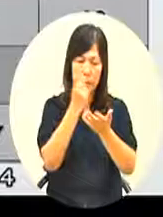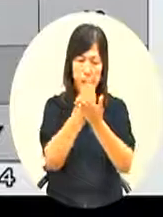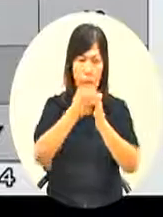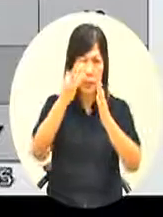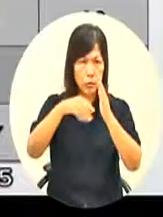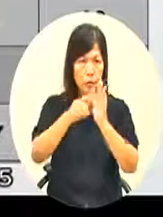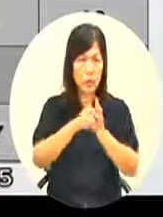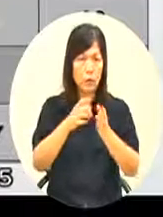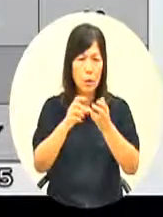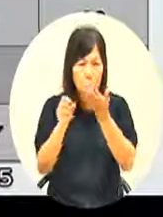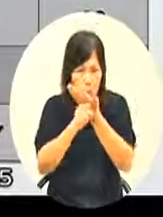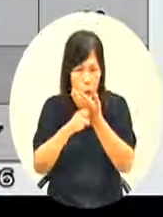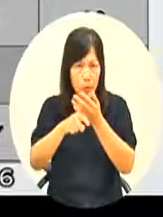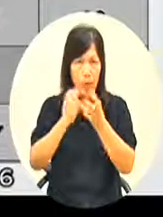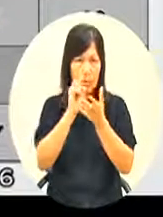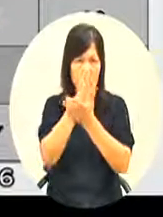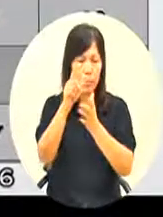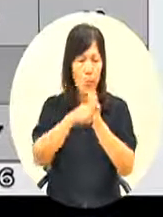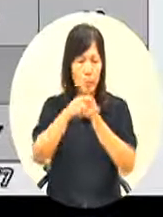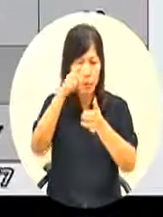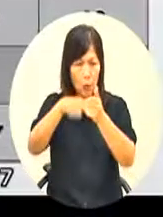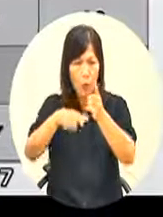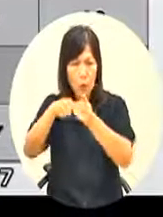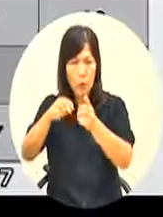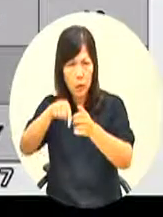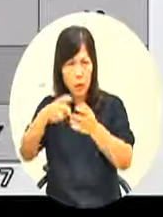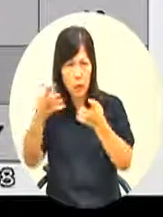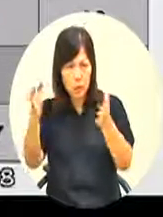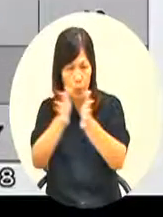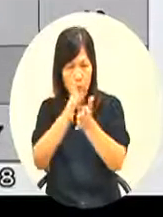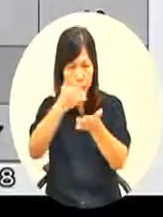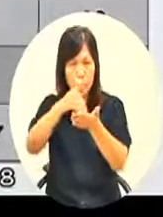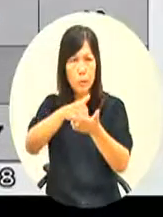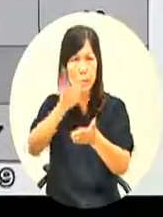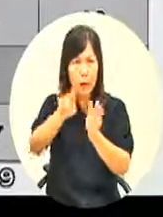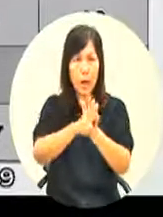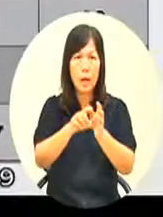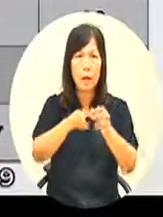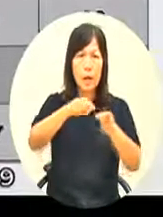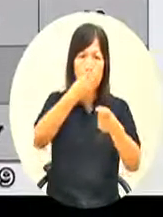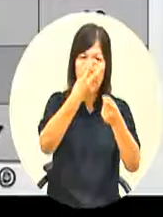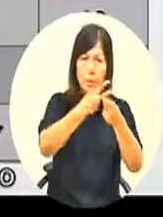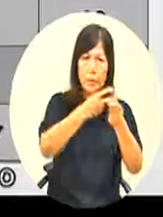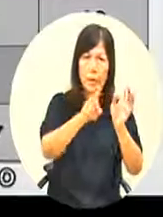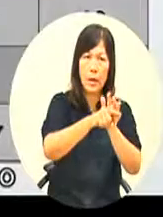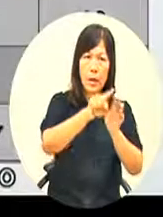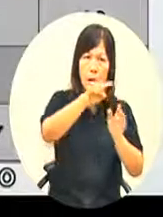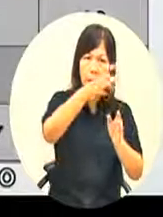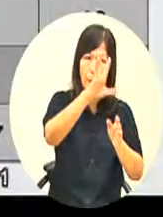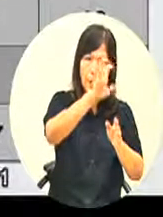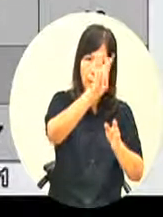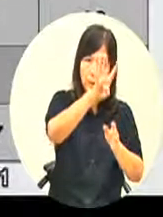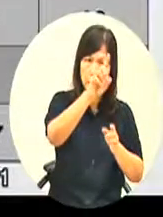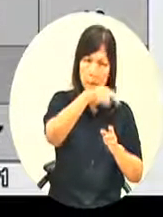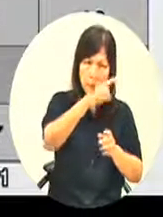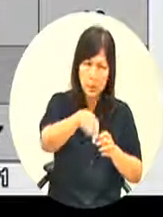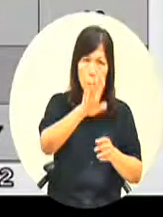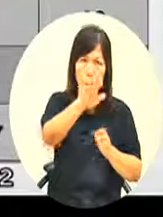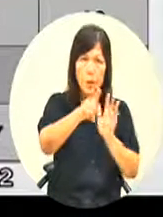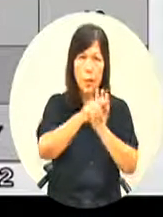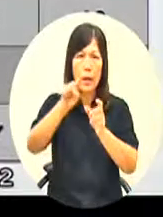一个毒品滥用的通报一个个案的统计表。好，在102年我们总共有184例，好，103年有